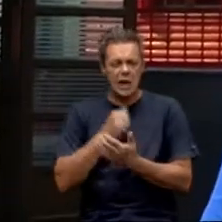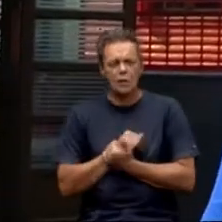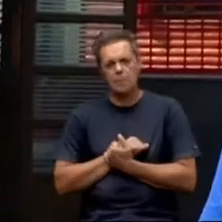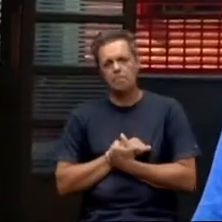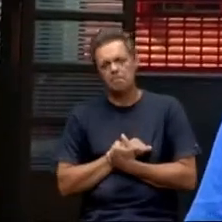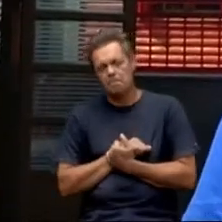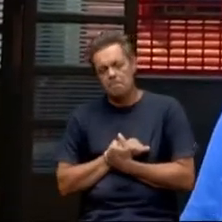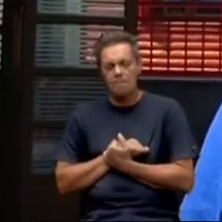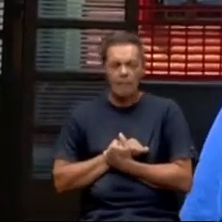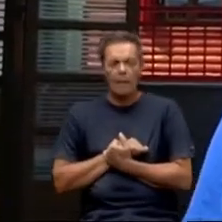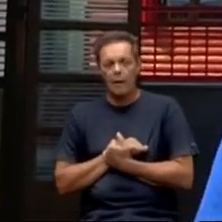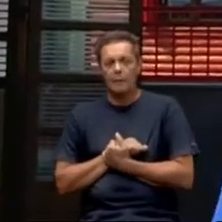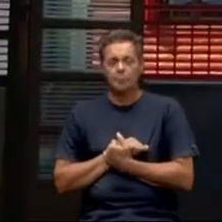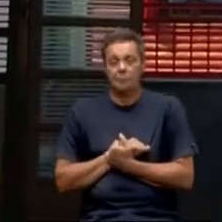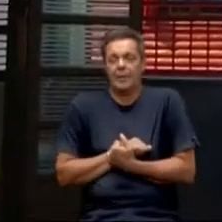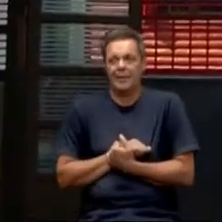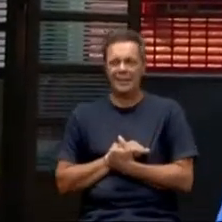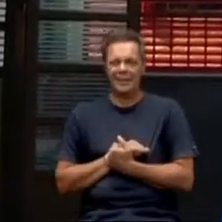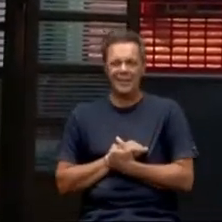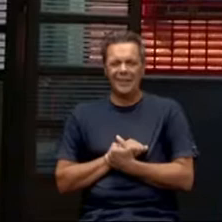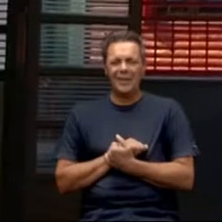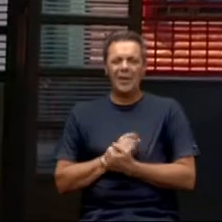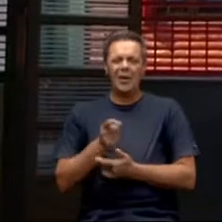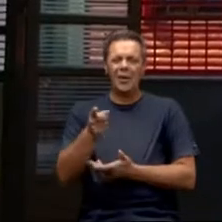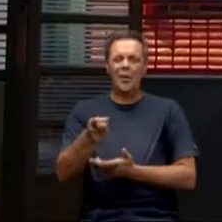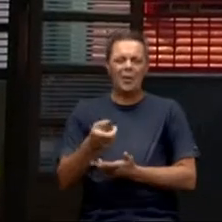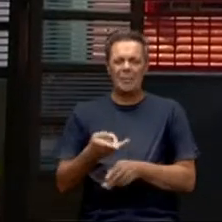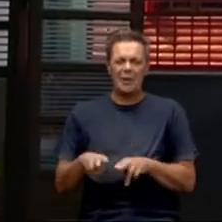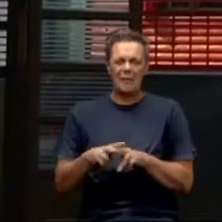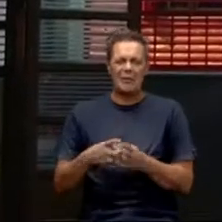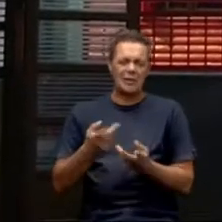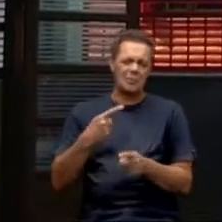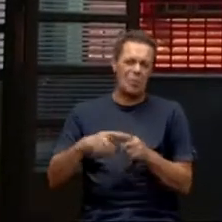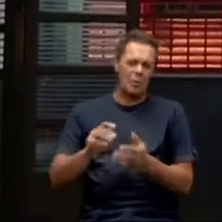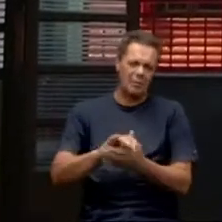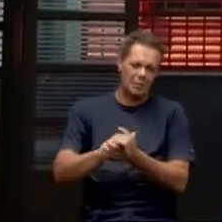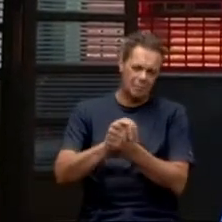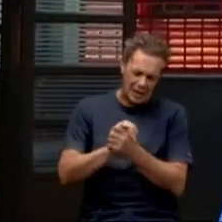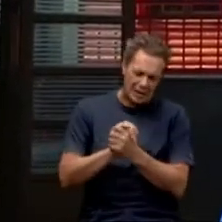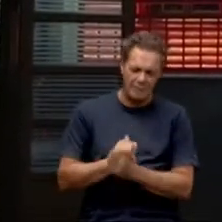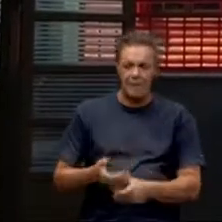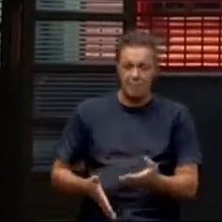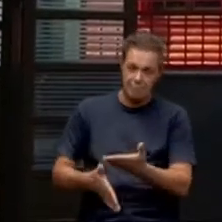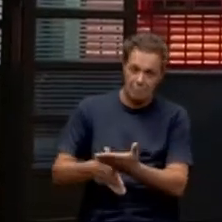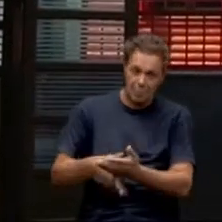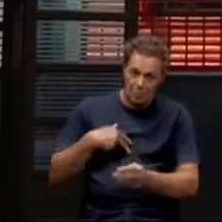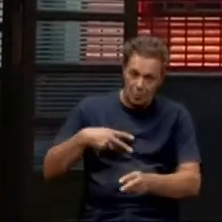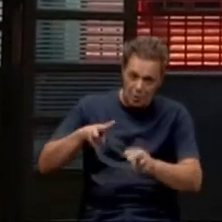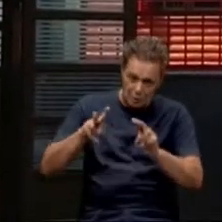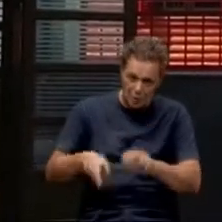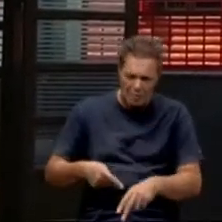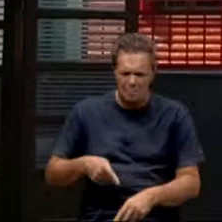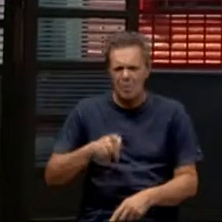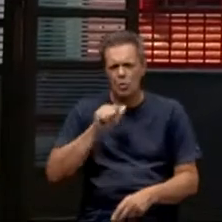mi puno znači, najviše zbog prijateljstva, zbog potpore koju dobivam tu. Znam da su tu ljudi koji razumiju